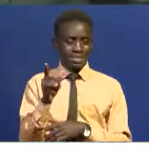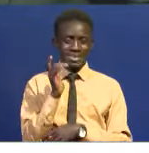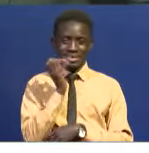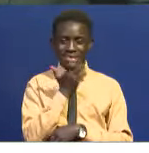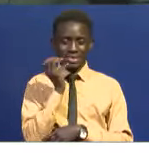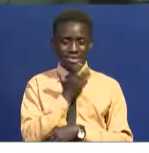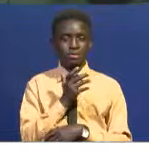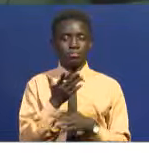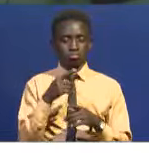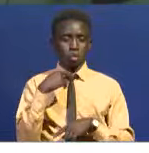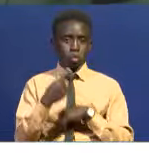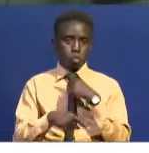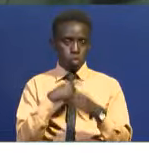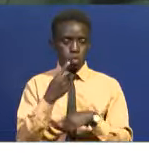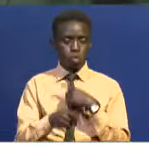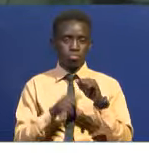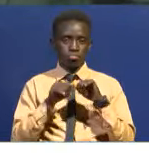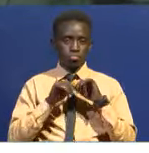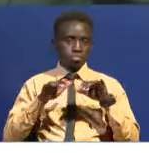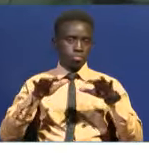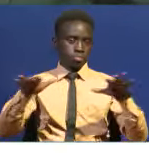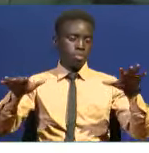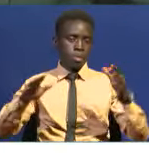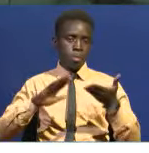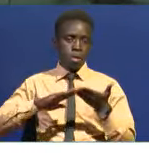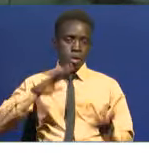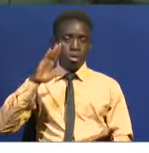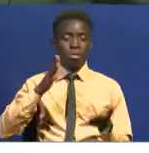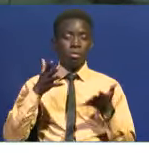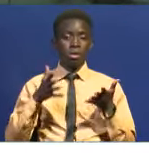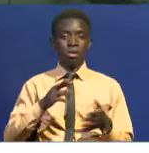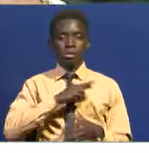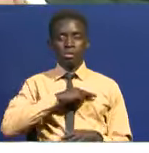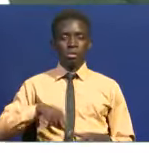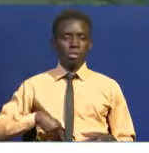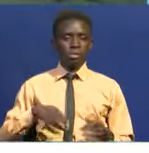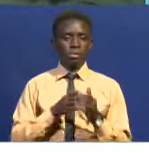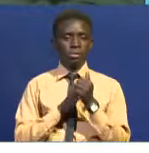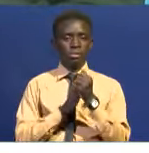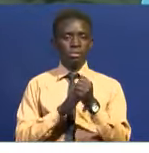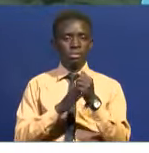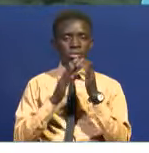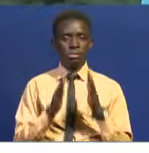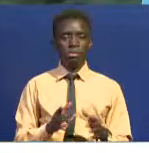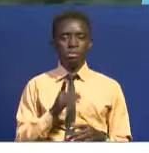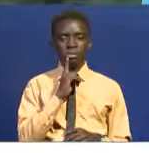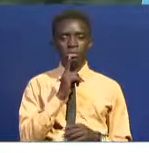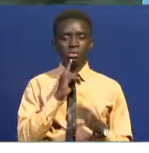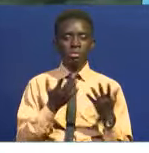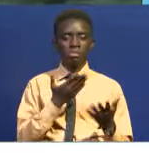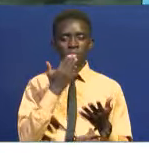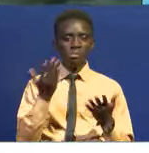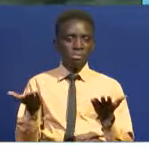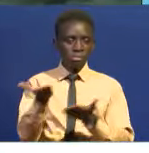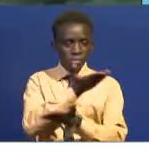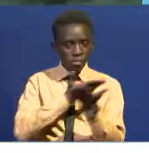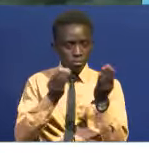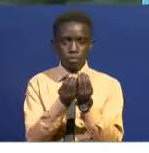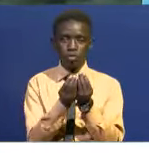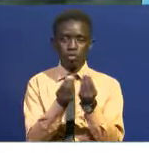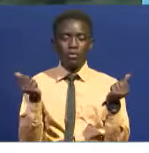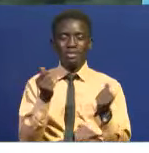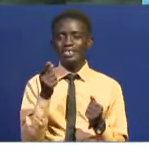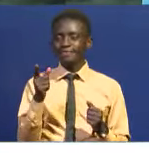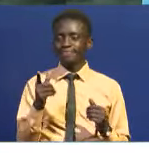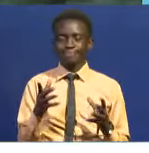Gachagua yanaendelea kusheheni. Baadhi ya viongozi wa kidini wanaotoa wito wa maridhiano walipinga hoja hiyo,